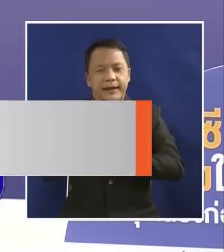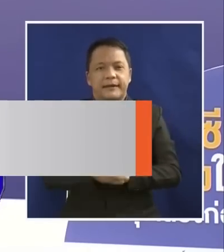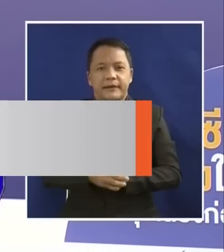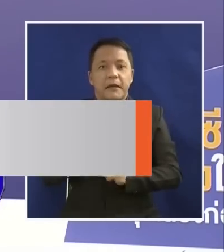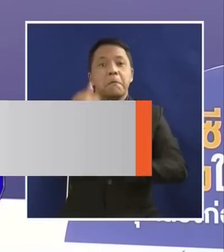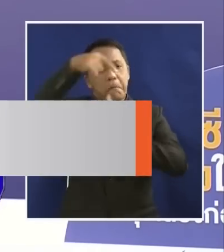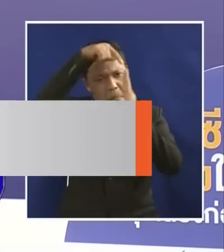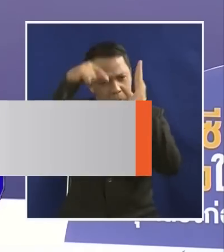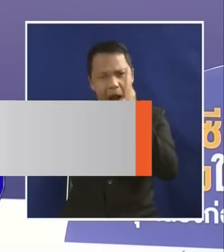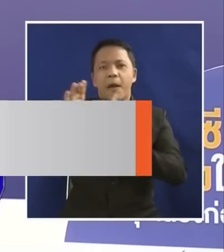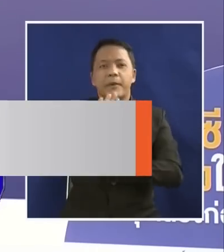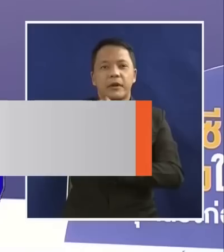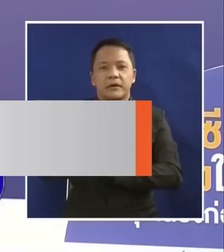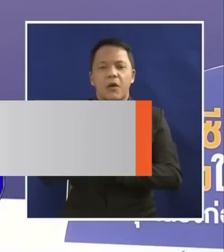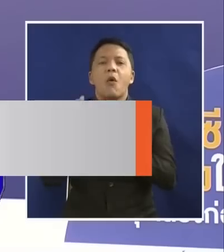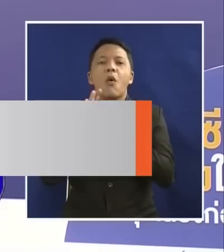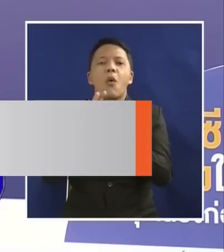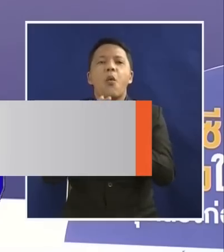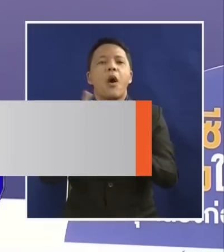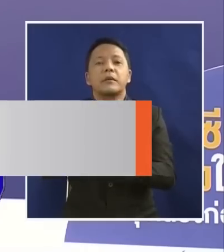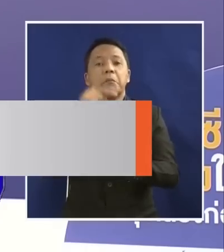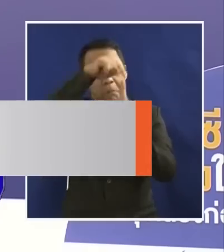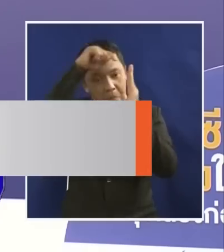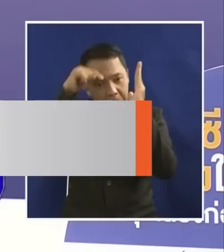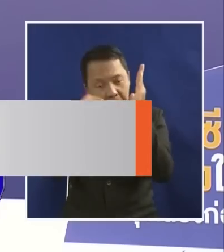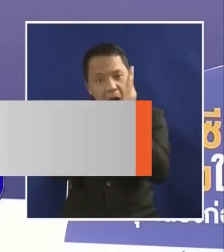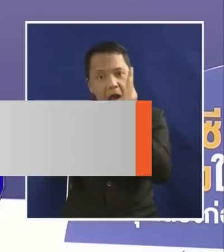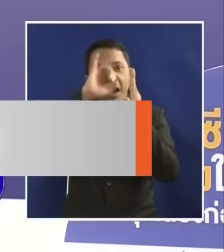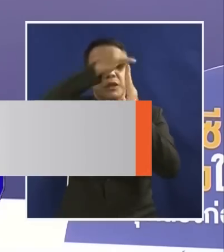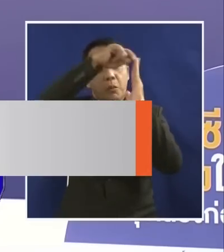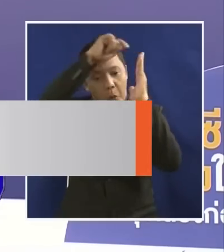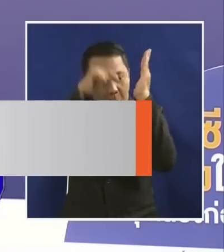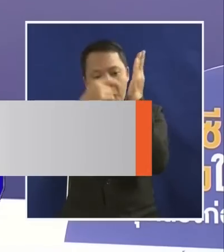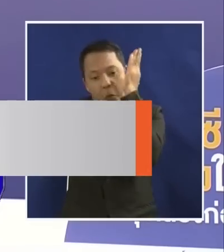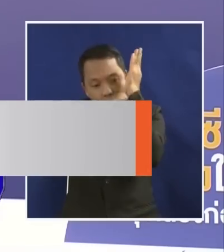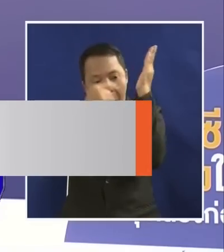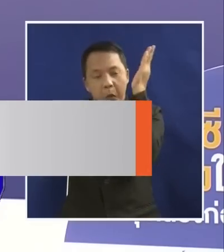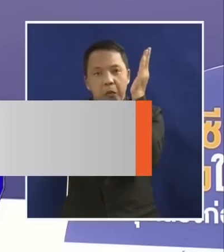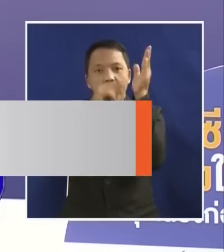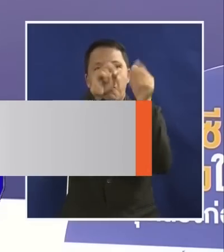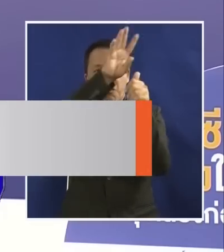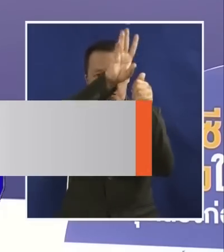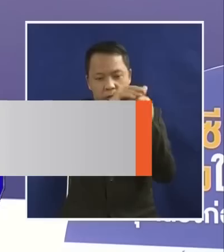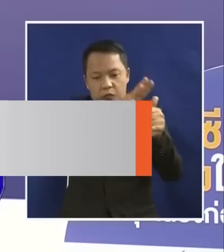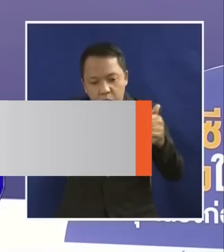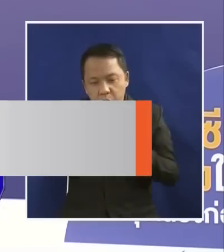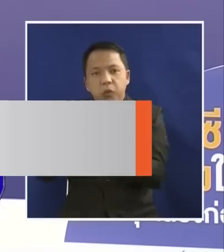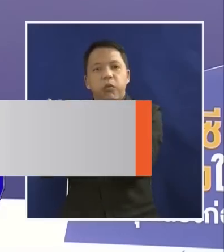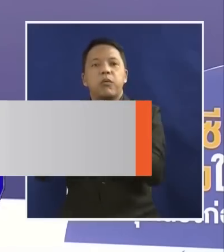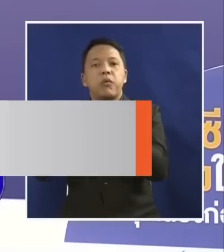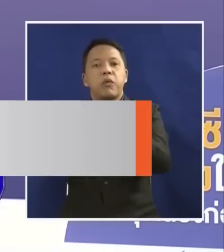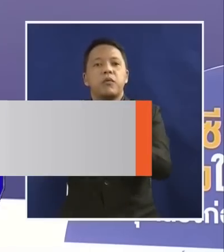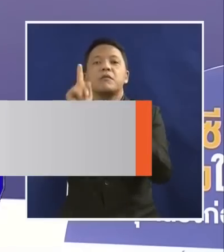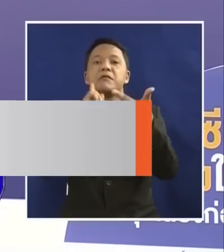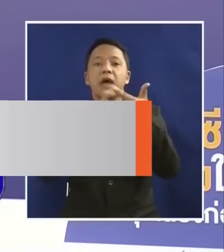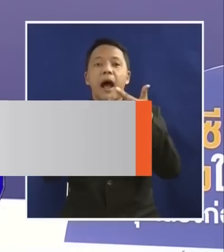ได้ไม่ต้องเดินทางนะครับสิ่งที่เรากังวลก็คือการเดินทางเนี่ยข้ามจังหวัดจะเป็นการนำเชื้อจากจังหวัดหนึ่งไปอีกจังหวัดหนึ่งได้ประการที่3